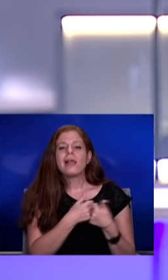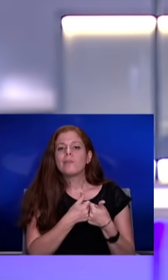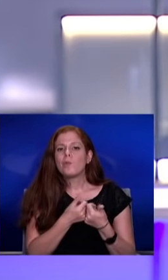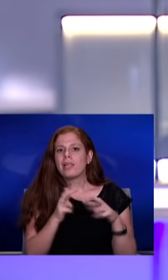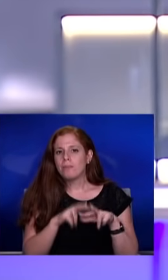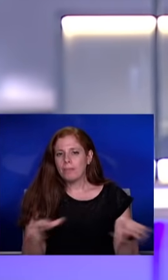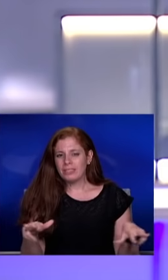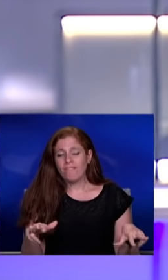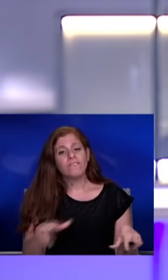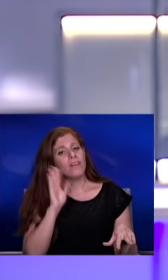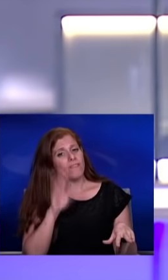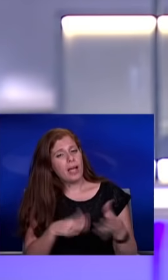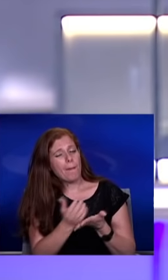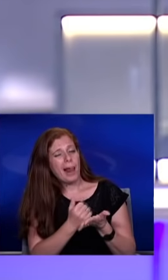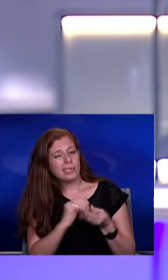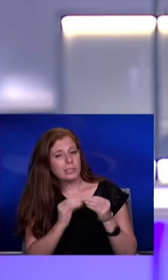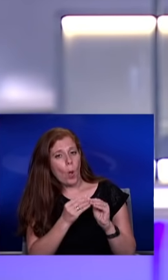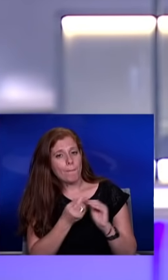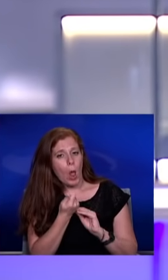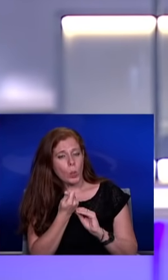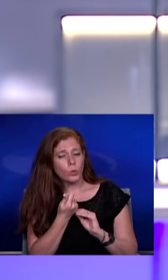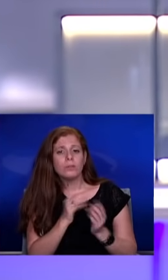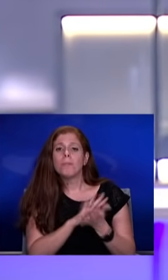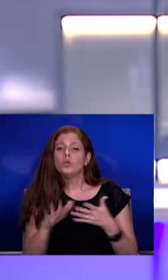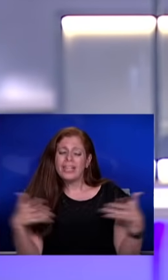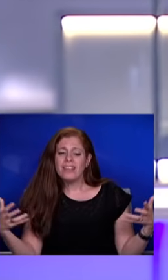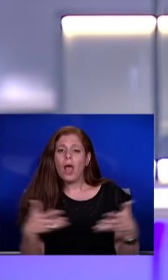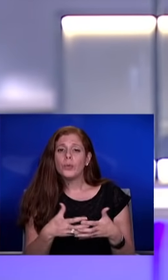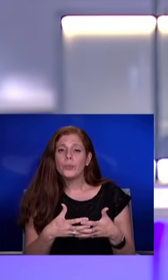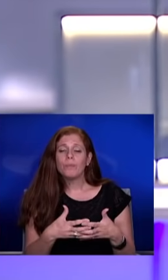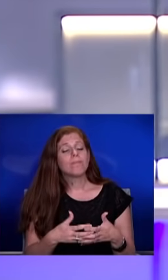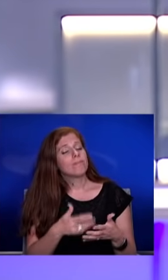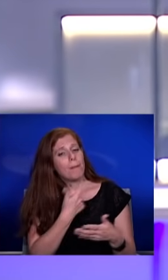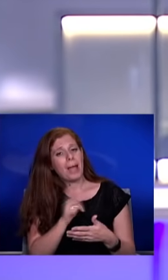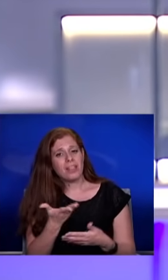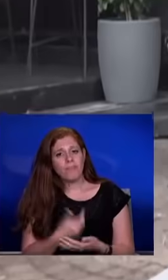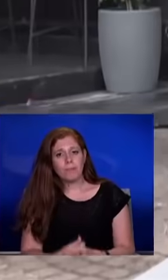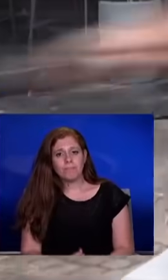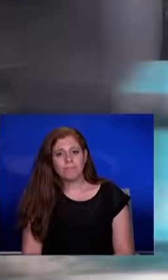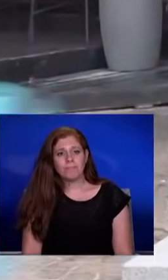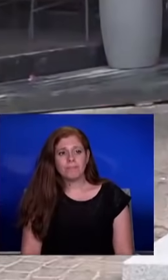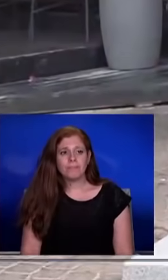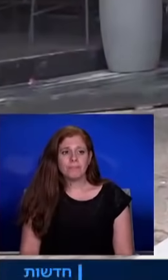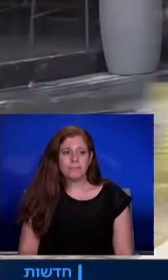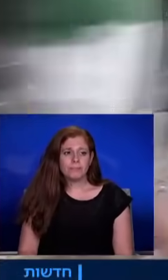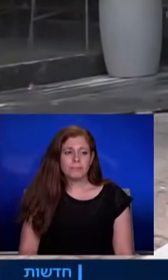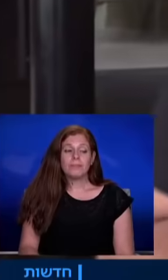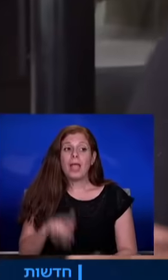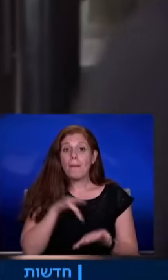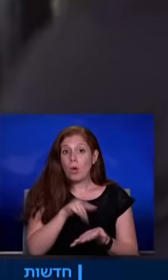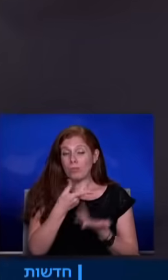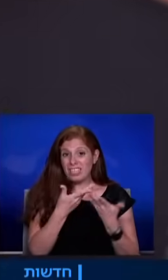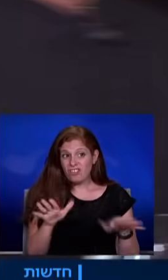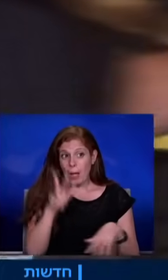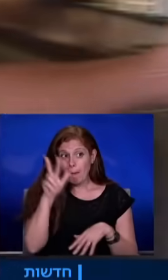המצב, וגם לחיסכון בעלויות. פשוט התאחדו. הכתבה של עופר חלפון. המקום הזה נפתח